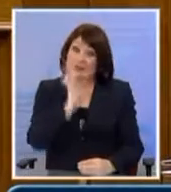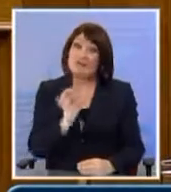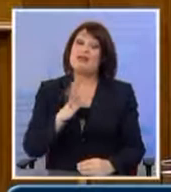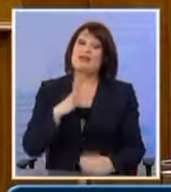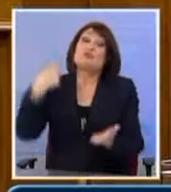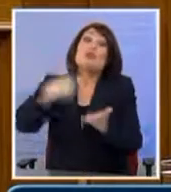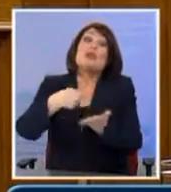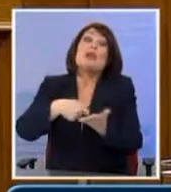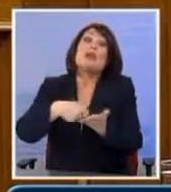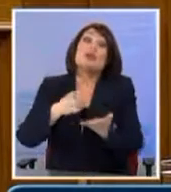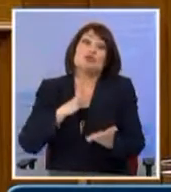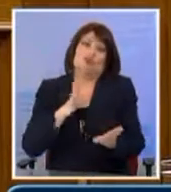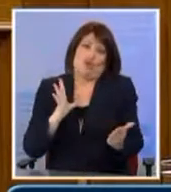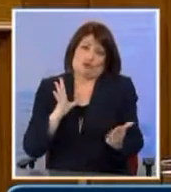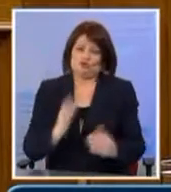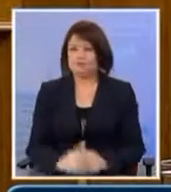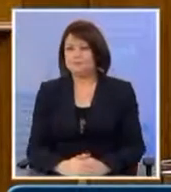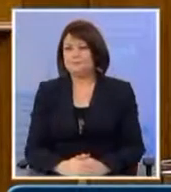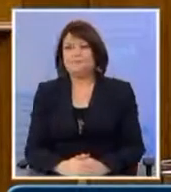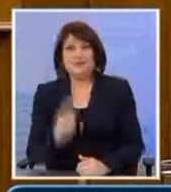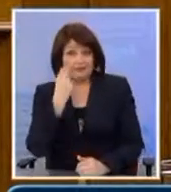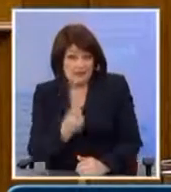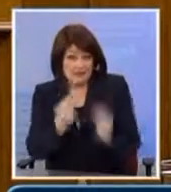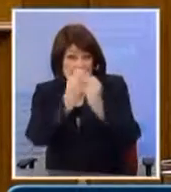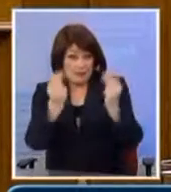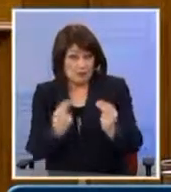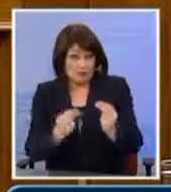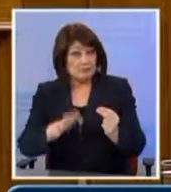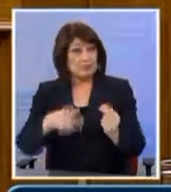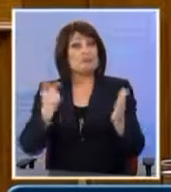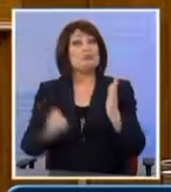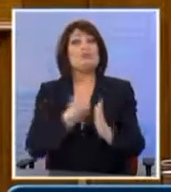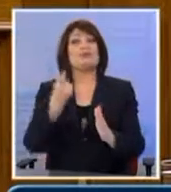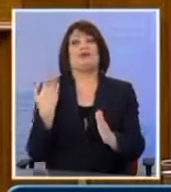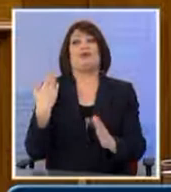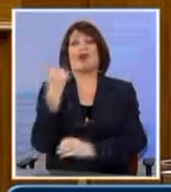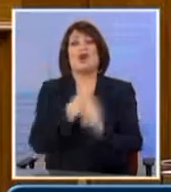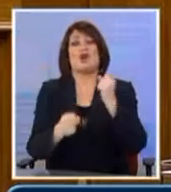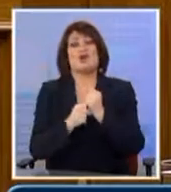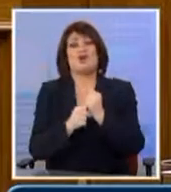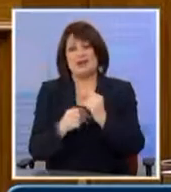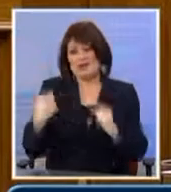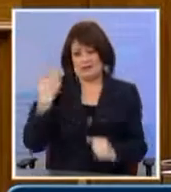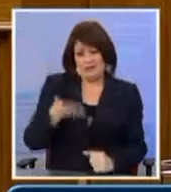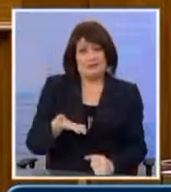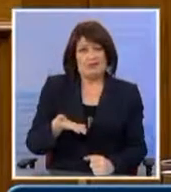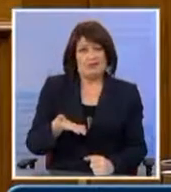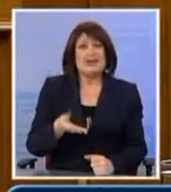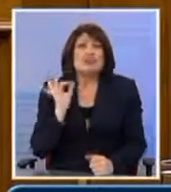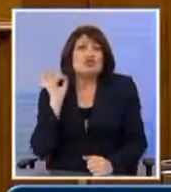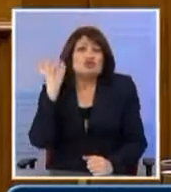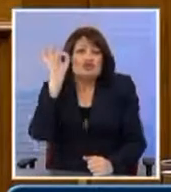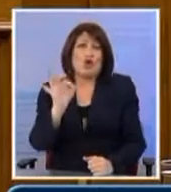φορολογούμενο. Ήδη έχουμε αποτελέσματα. Ίσως για πρώτη φορά στα τελευταία χρόνια, στο ενδεκάμενο, είμαστε ακριβώς στο